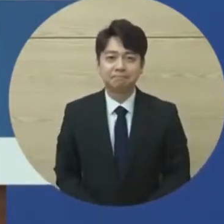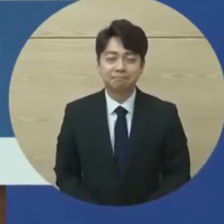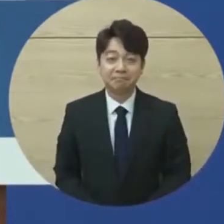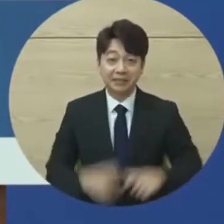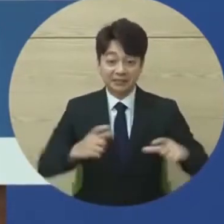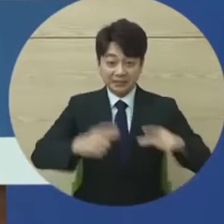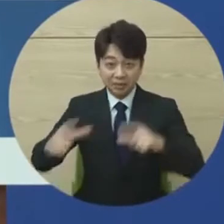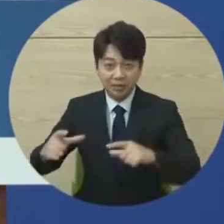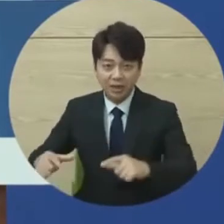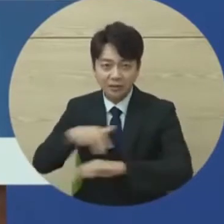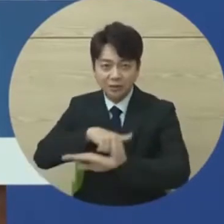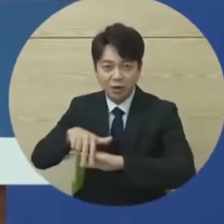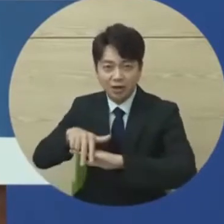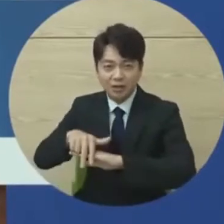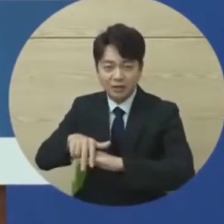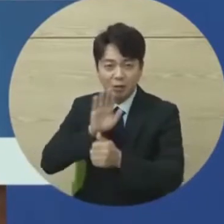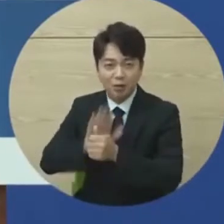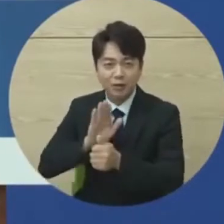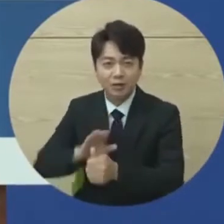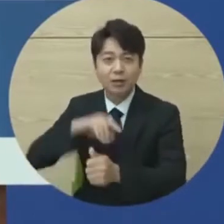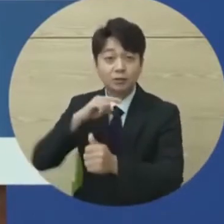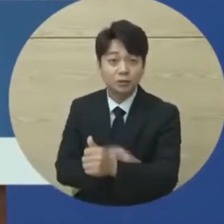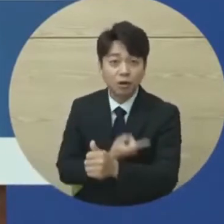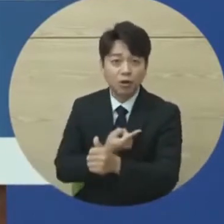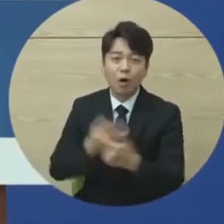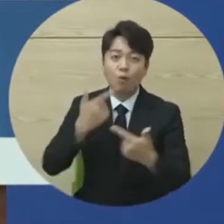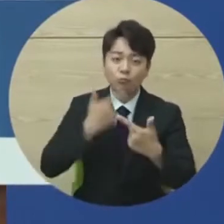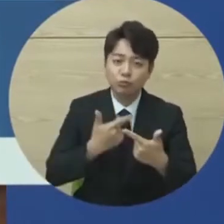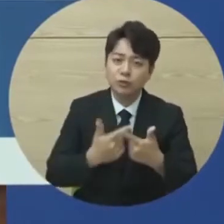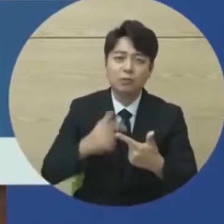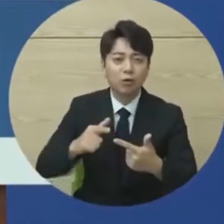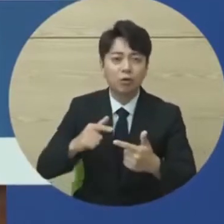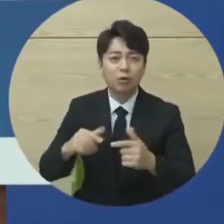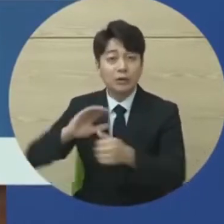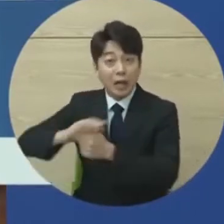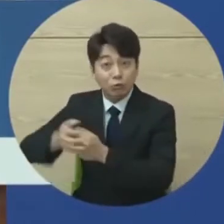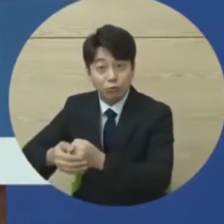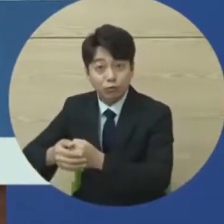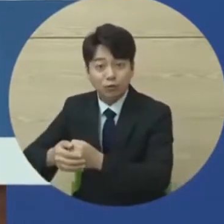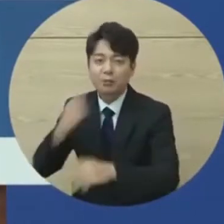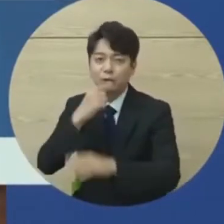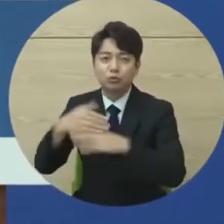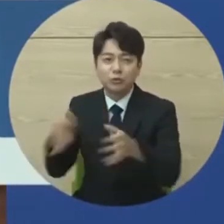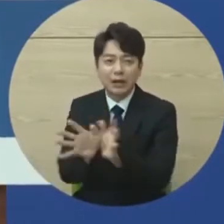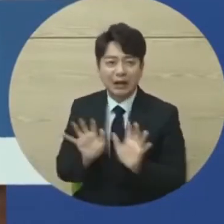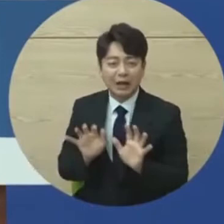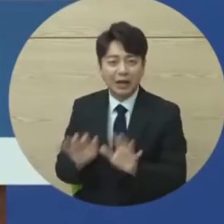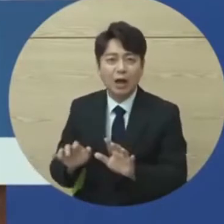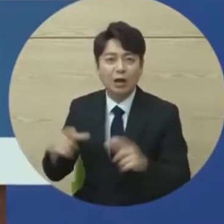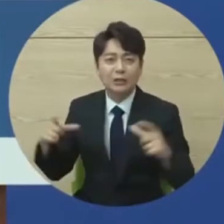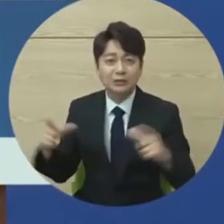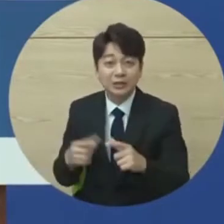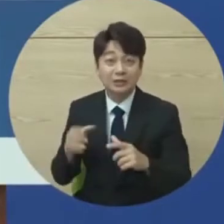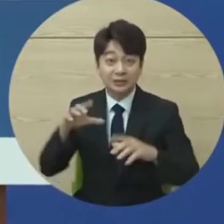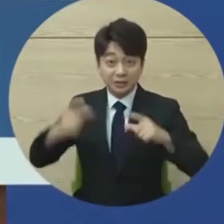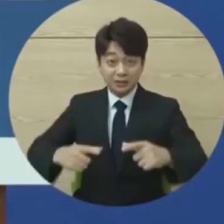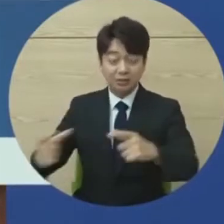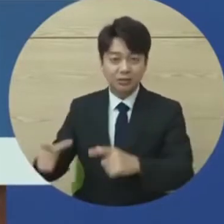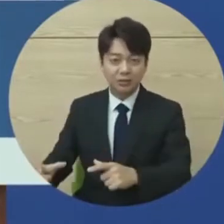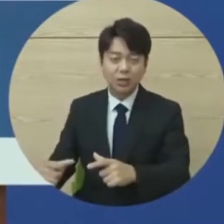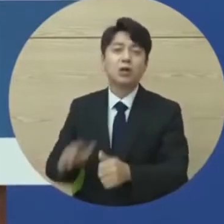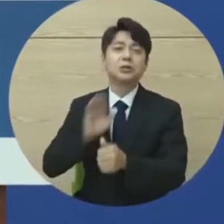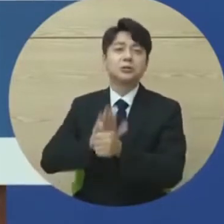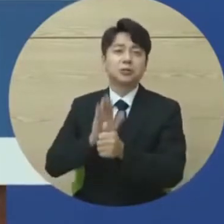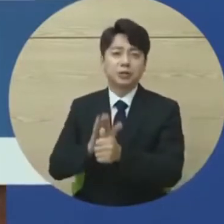지원을 강화함으로써 척박한 험지에서 당을 짓고 계신 위원장님들께 작은 힘이나마